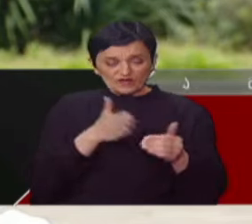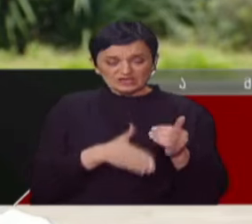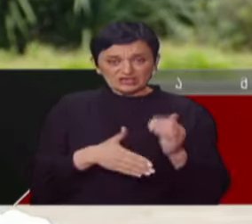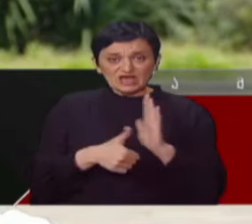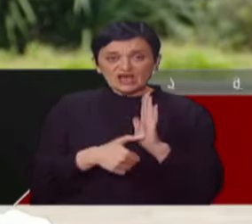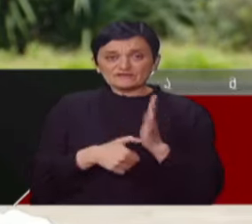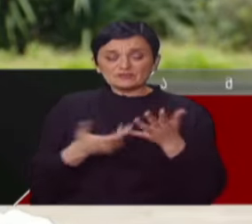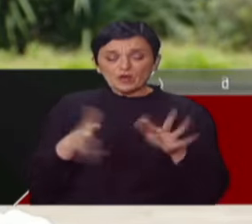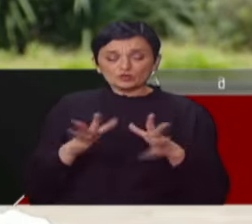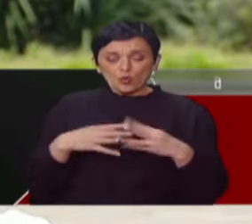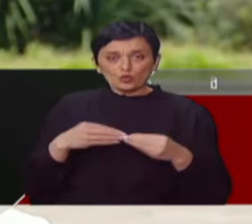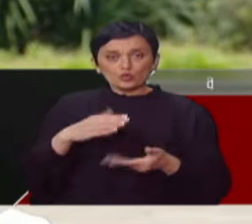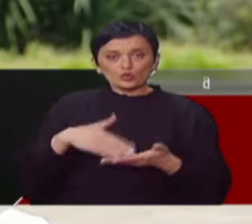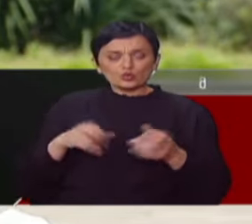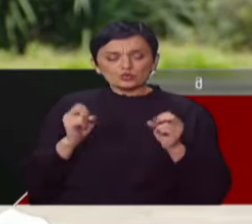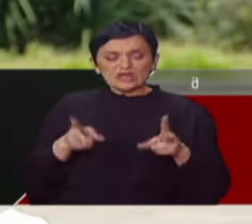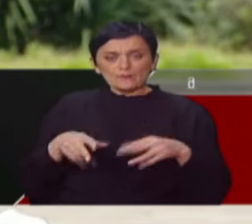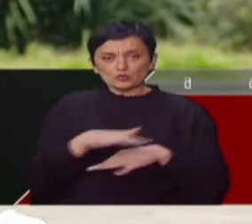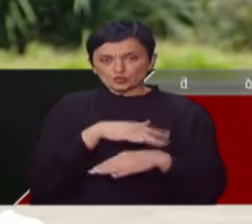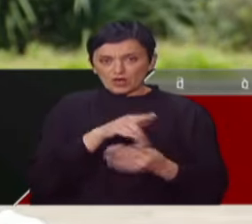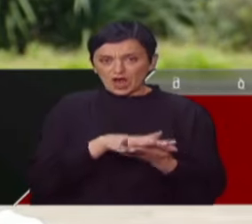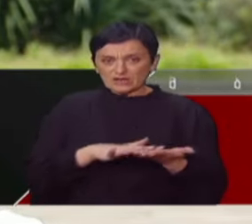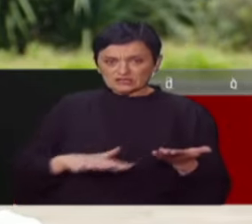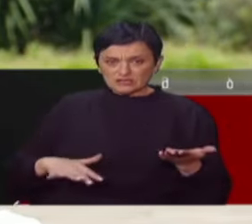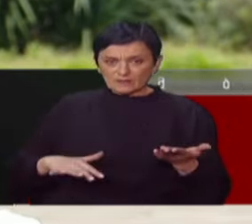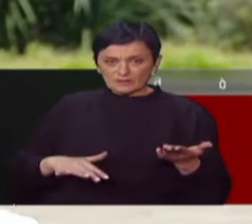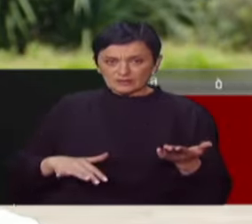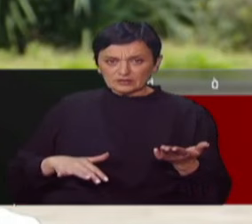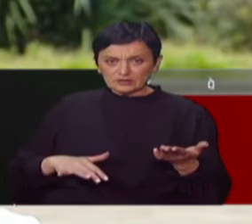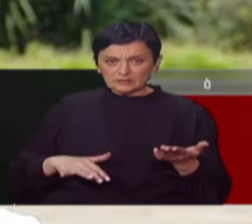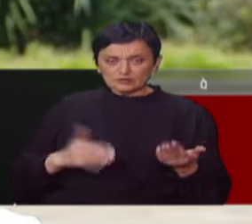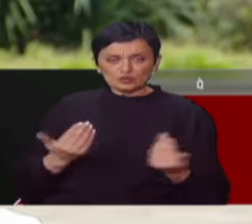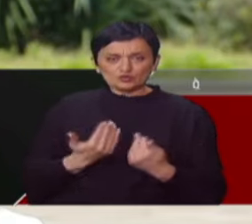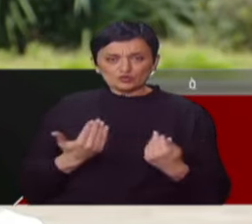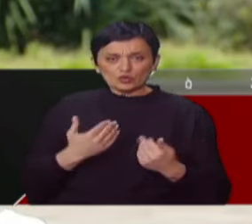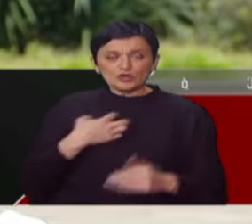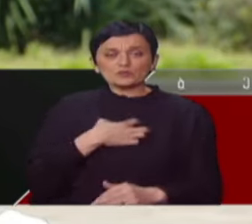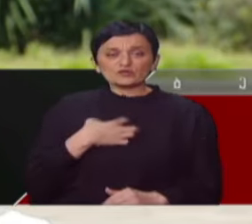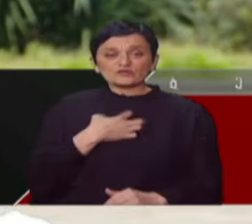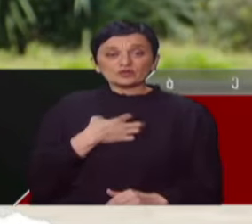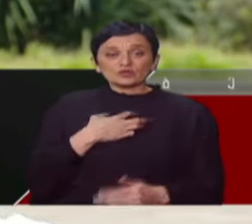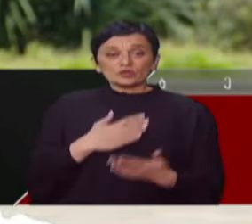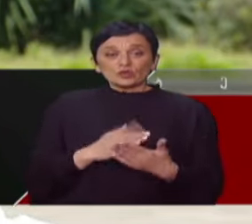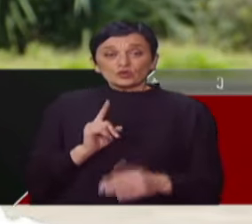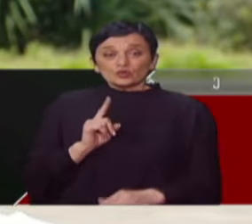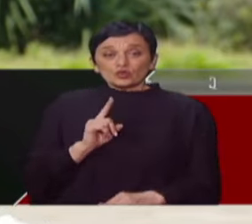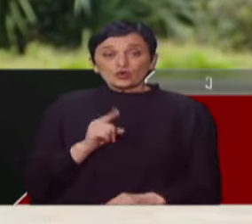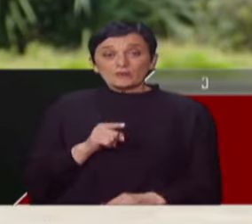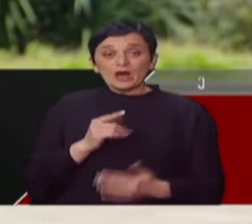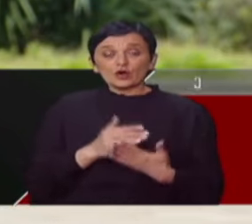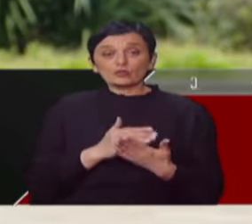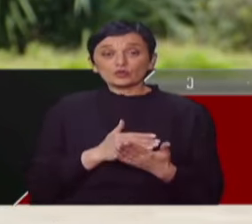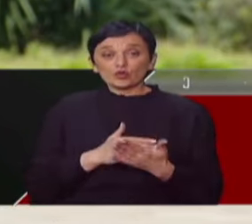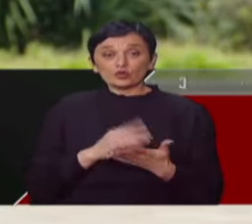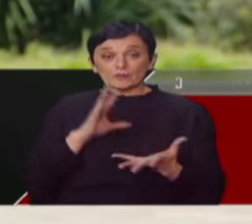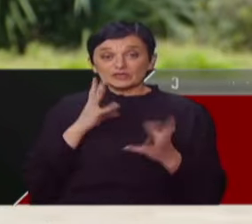500 de metri ojahi, ucu, susahul care mașit, ahzele, serotkat, schorebas, nișnalovani aro, es programa,